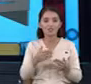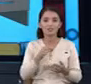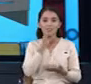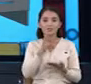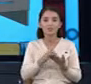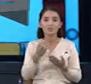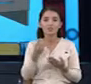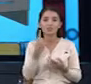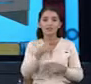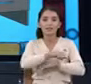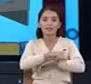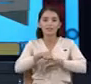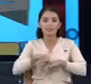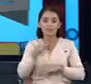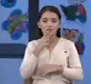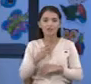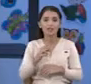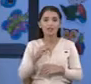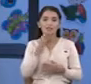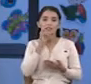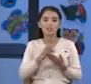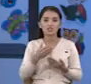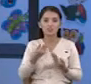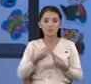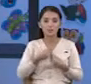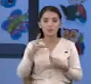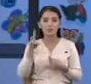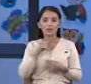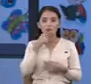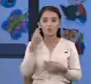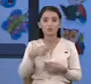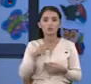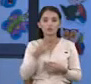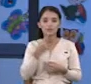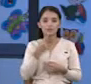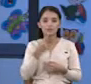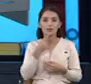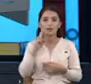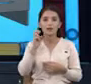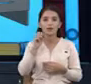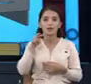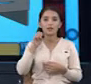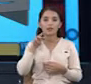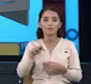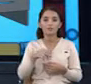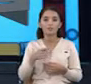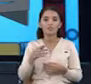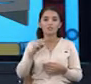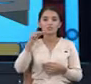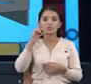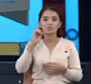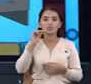А вы видите еще и линейку. Скажите мне на русском языке. Калам